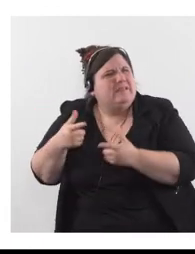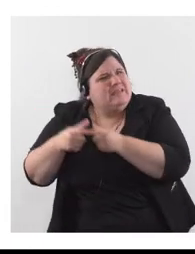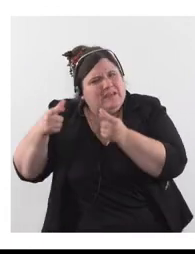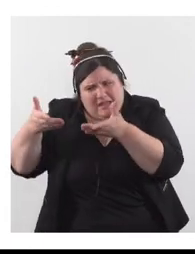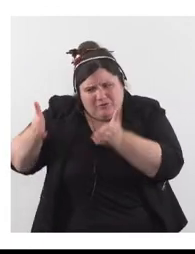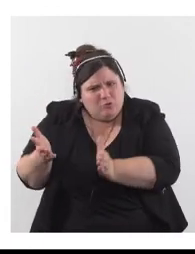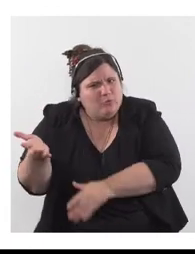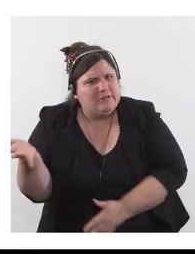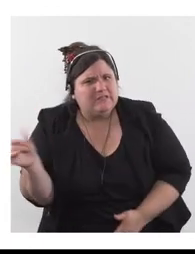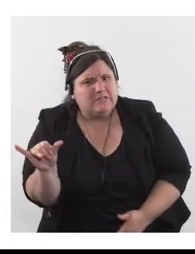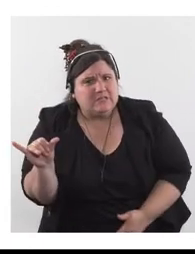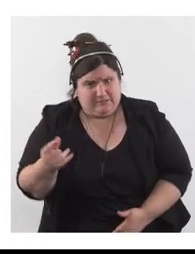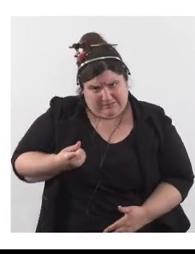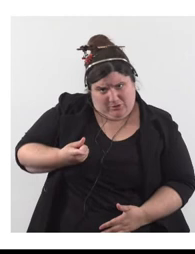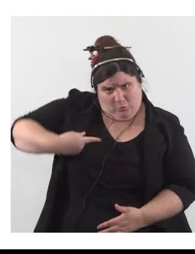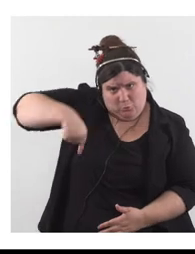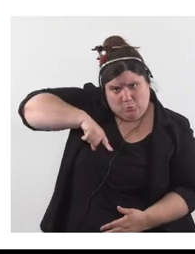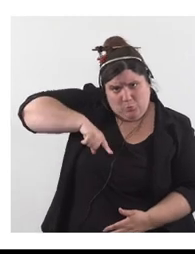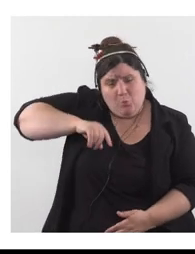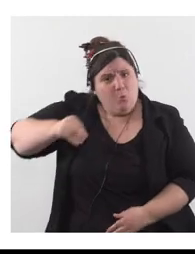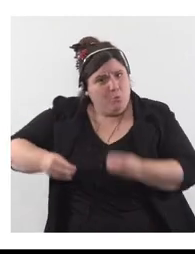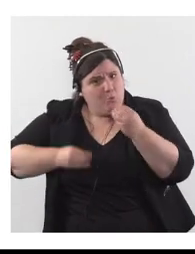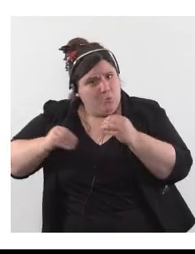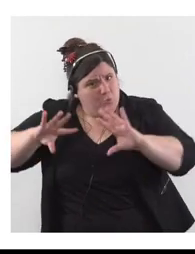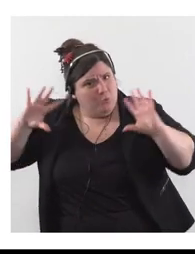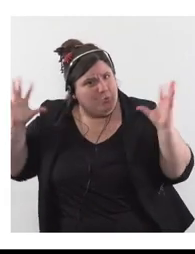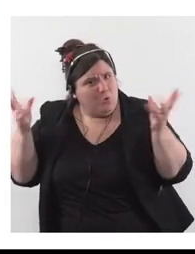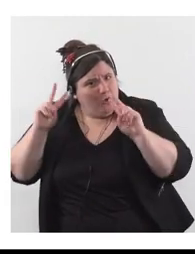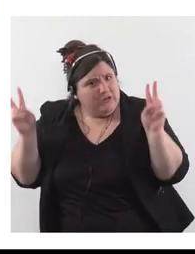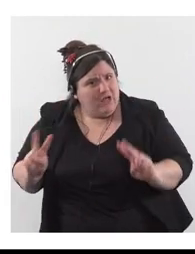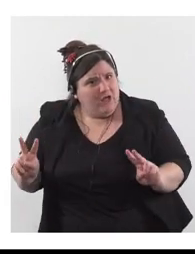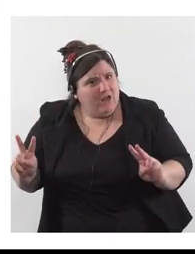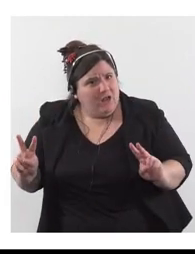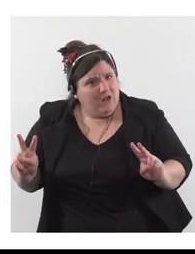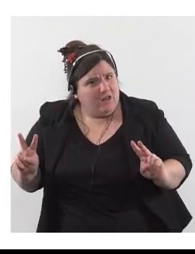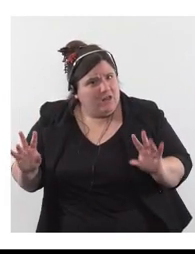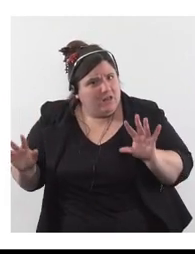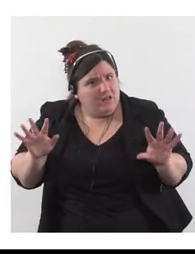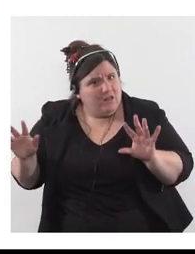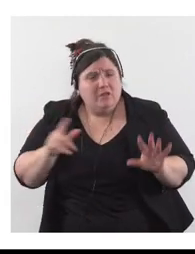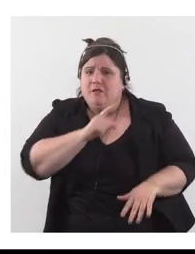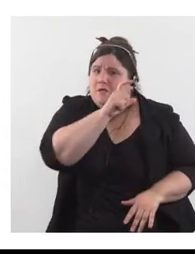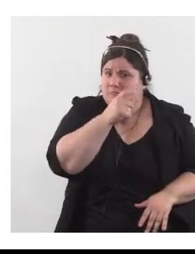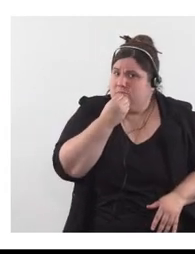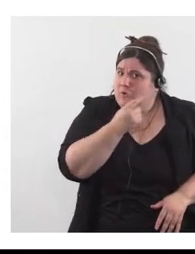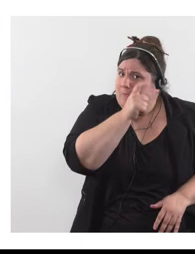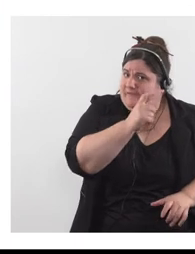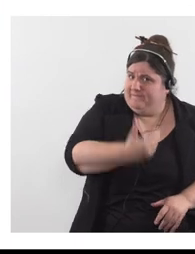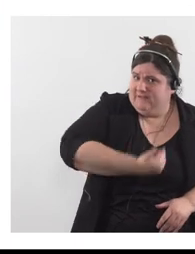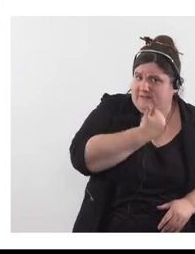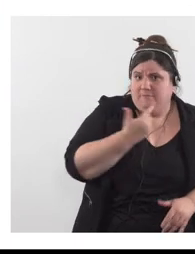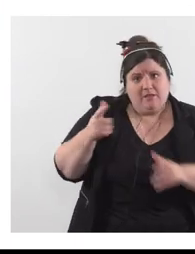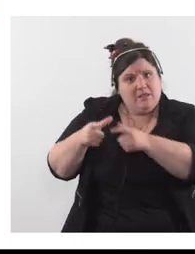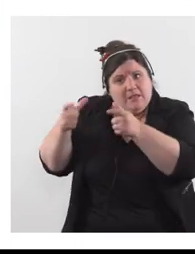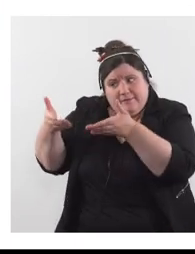en général ou des institutions comme les nôtres? Restaurer la confiance entre les victimes et les institutions, c'est une très bonne question,